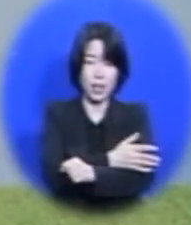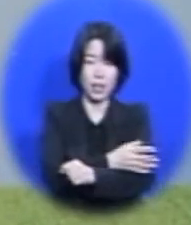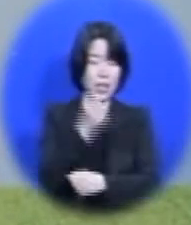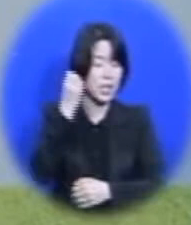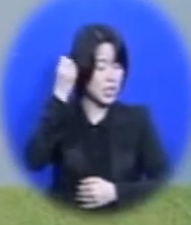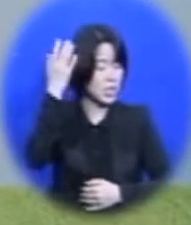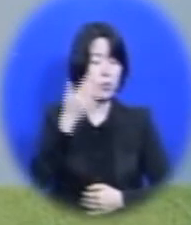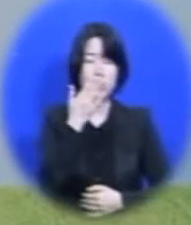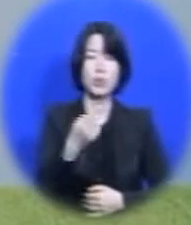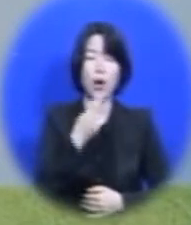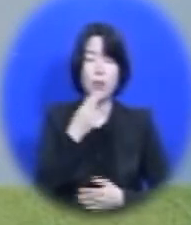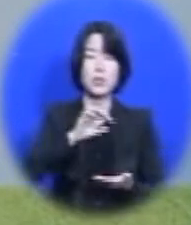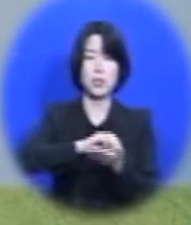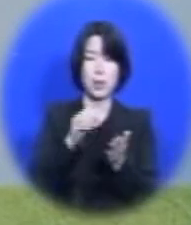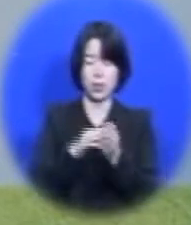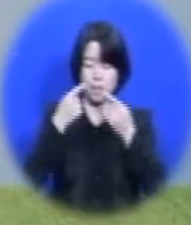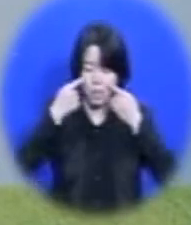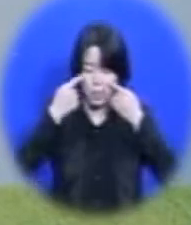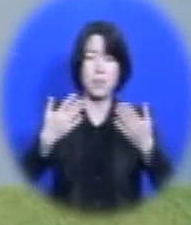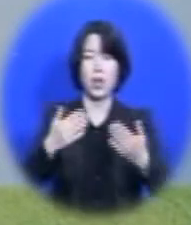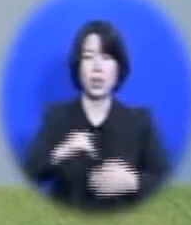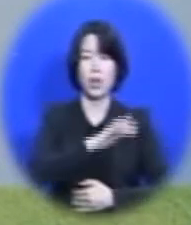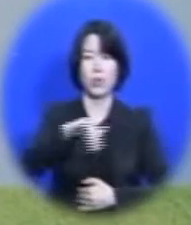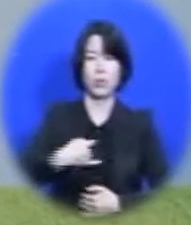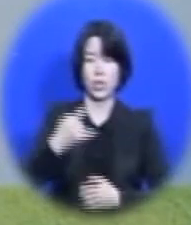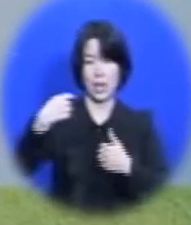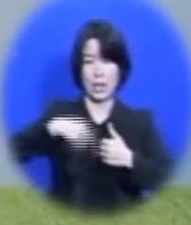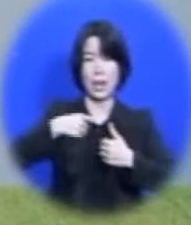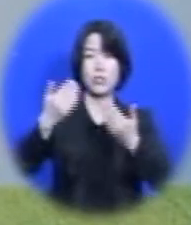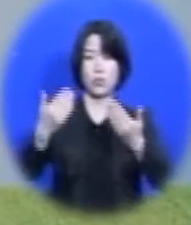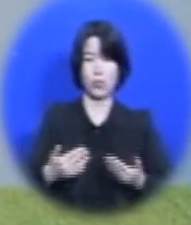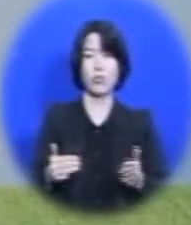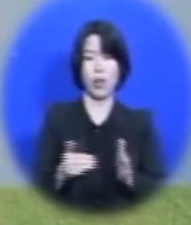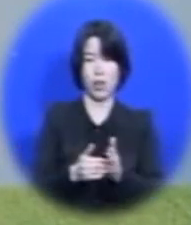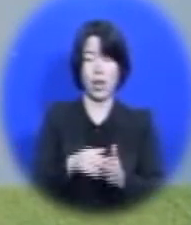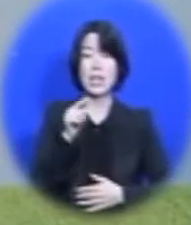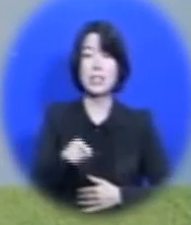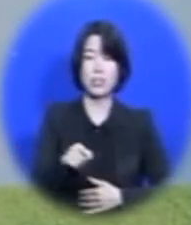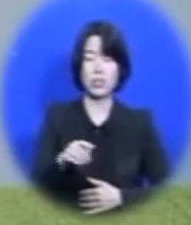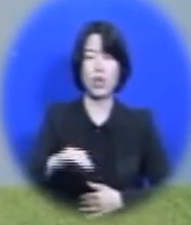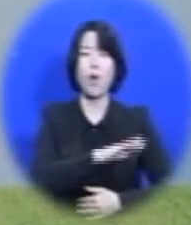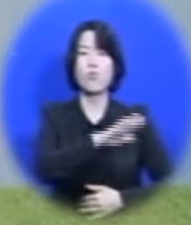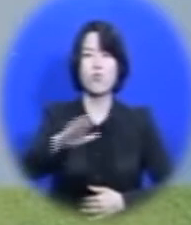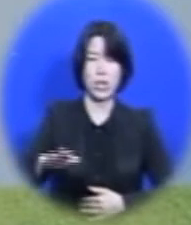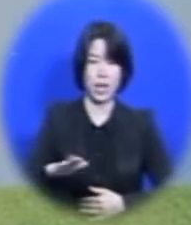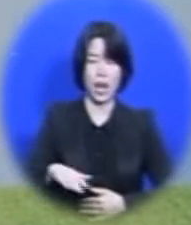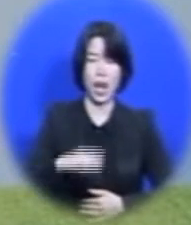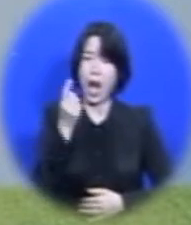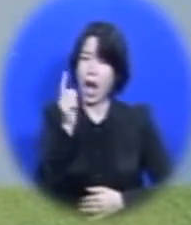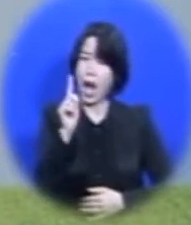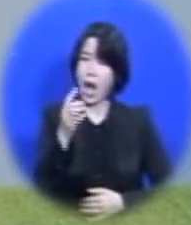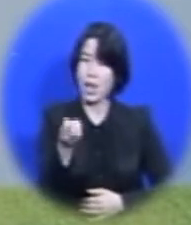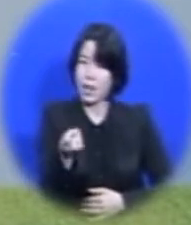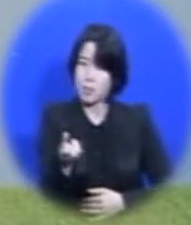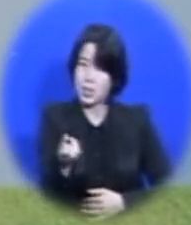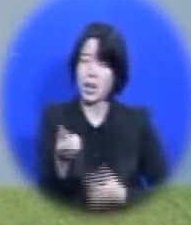잊어버릴 수도 없을 만큼 분명하게 우리에게 가르쳐 주셨습니다. 그것은 우리가 하나님의